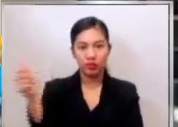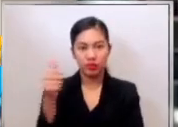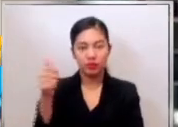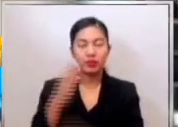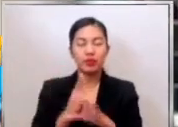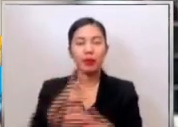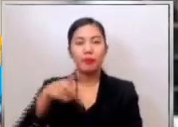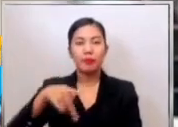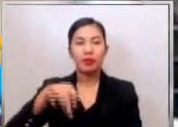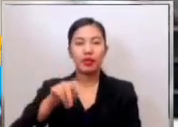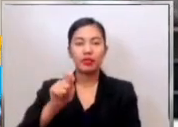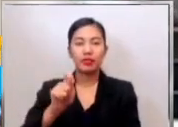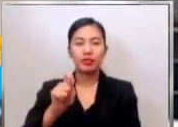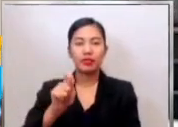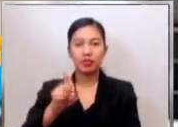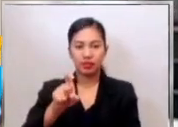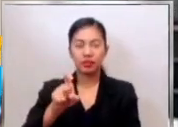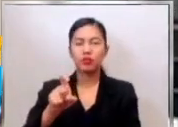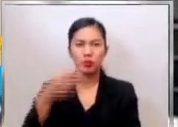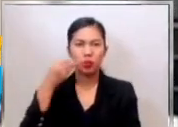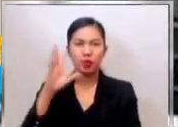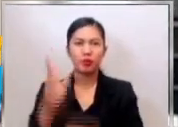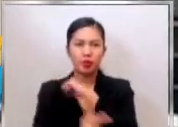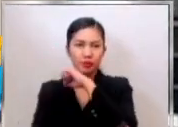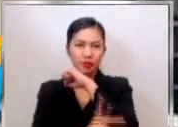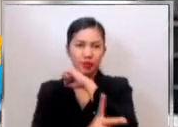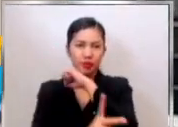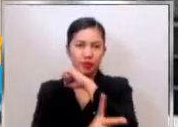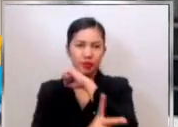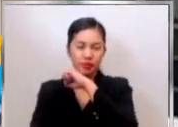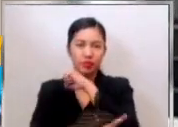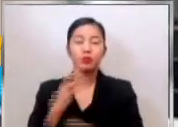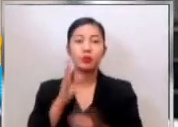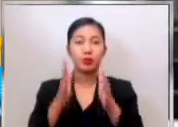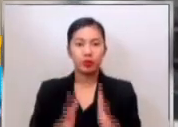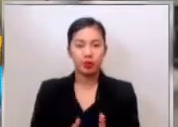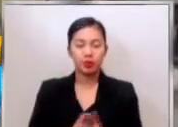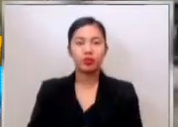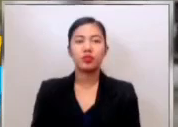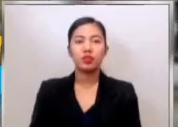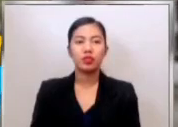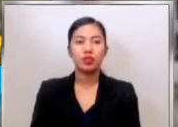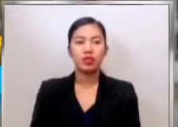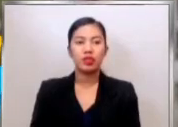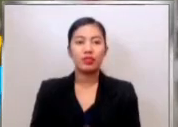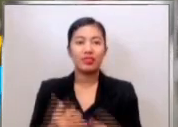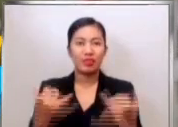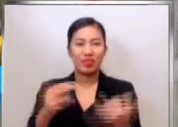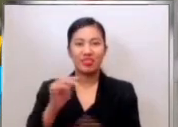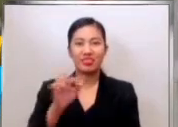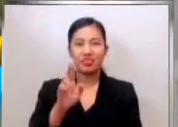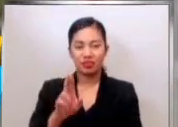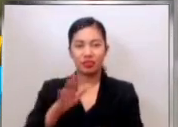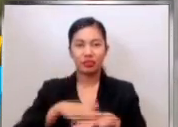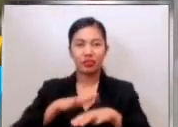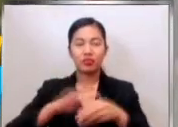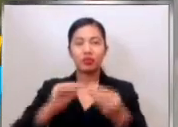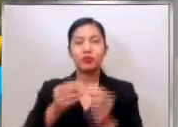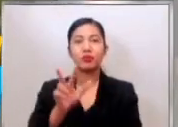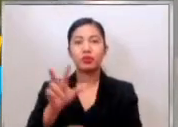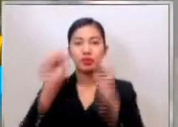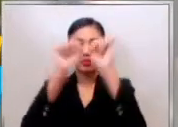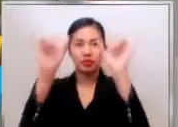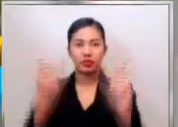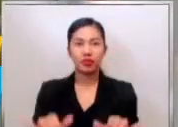Jason Salvador, tagapagsalita ng PITX. Magmula noong isailalim sa Alert Level 3 ang Metro Manila, umaabot na sa mahigit 50,000